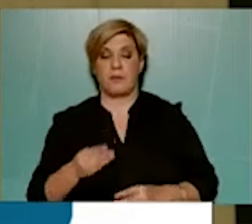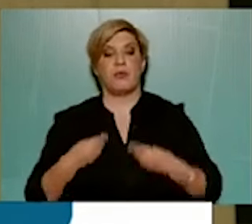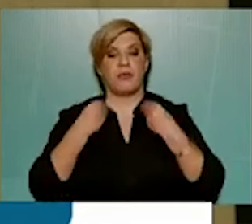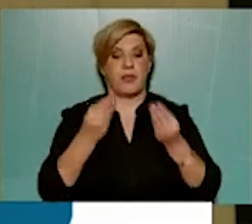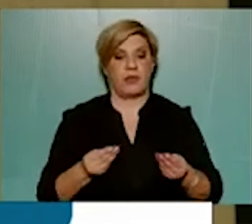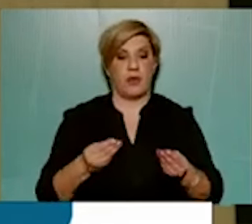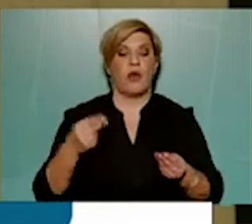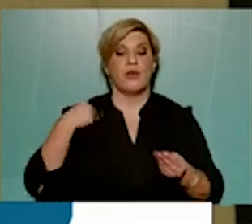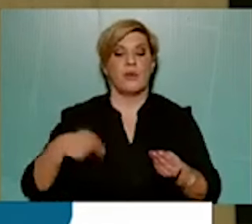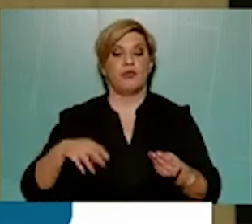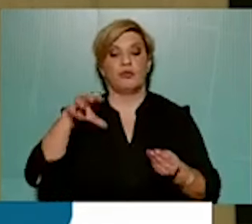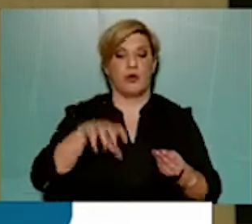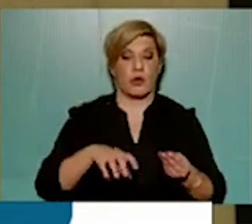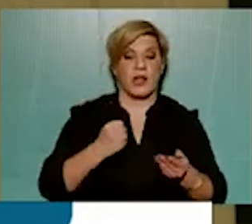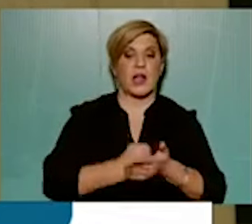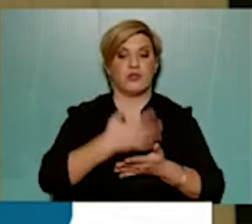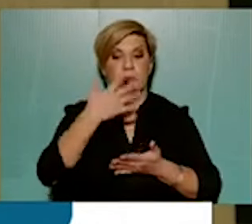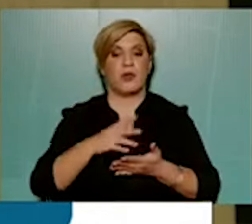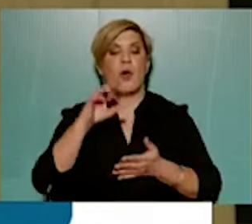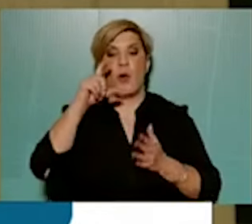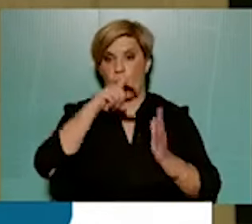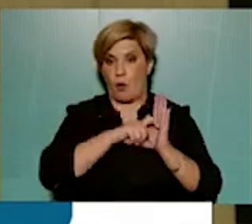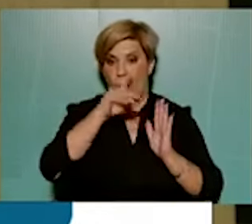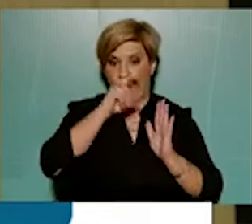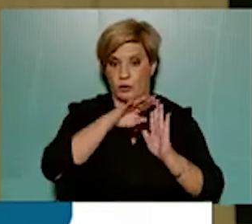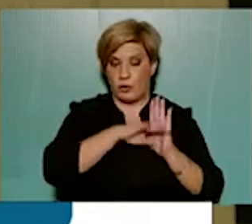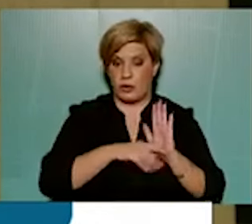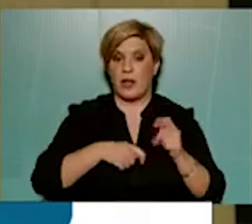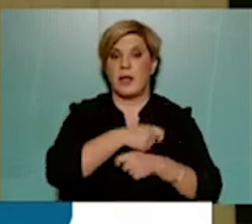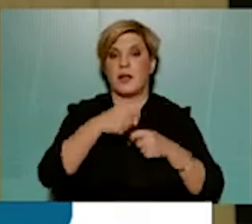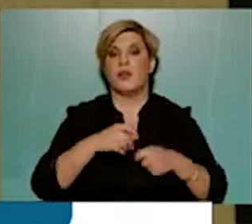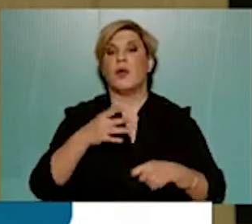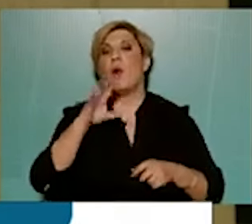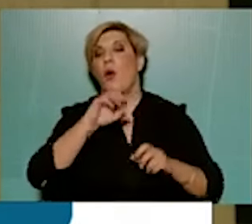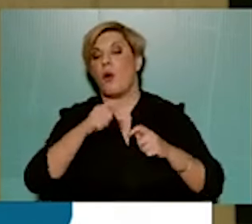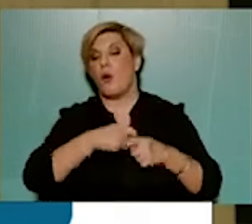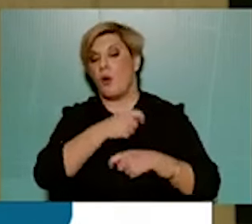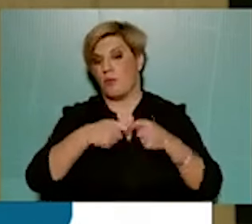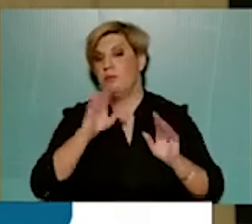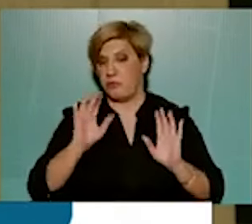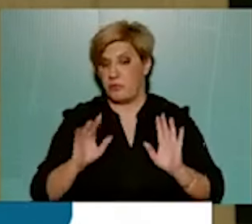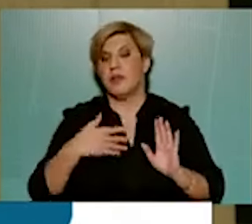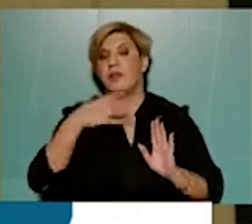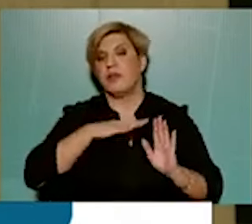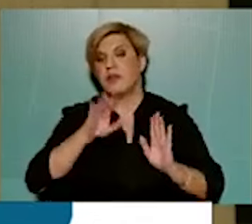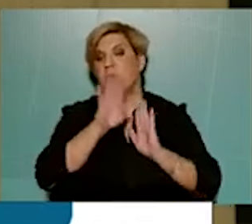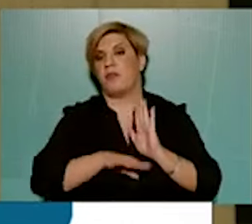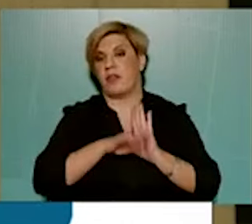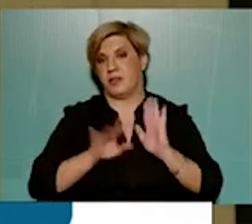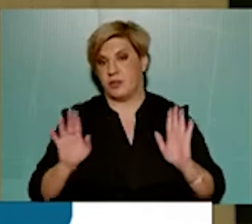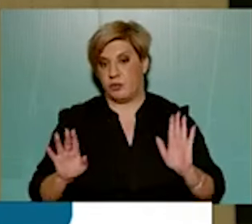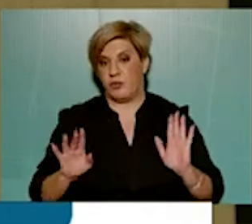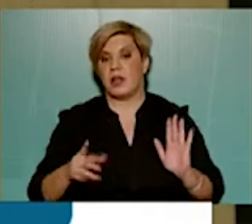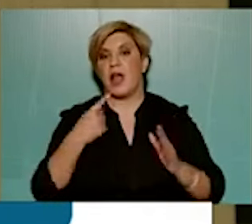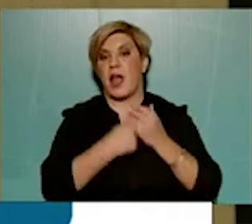από κάποιους ότι ο δημόσιος χώρος είτε θα αξιοποιείται με τους όρους που επιθυμούν οι επιχειρηματικοί όμιλοι, είτε θα συνεχίζεται η υποβάθμισή του.